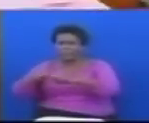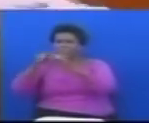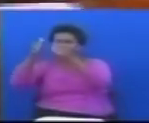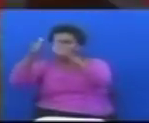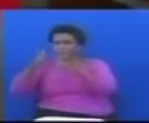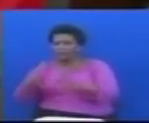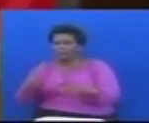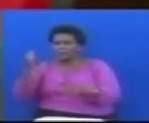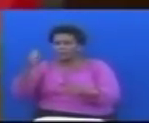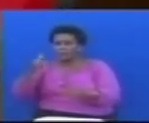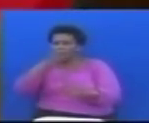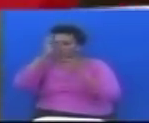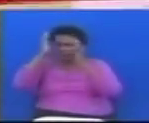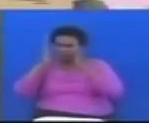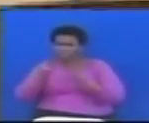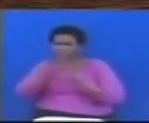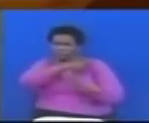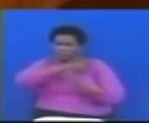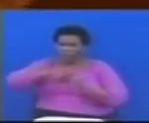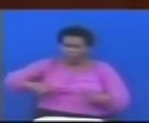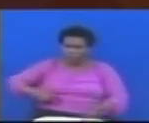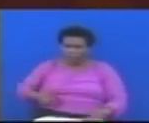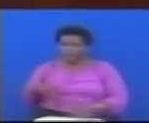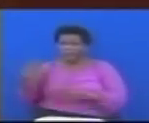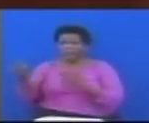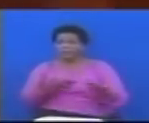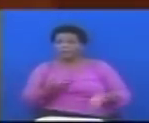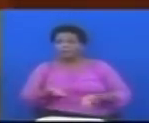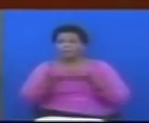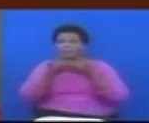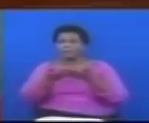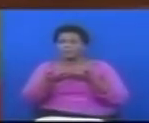ya Mheshimiwa Rais? Mheshimiwa Naibu Waziri